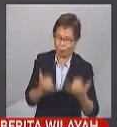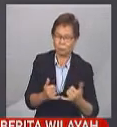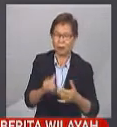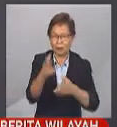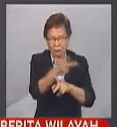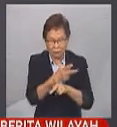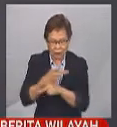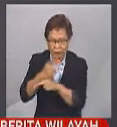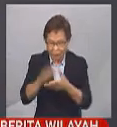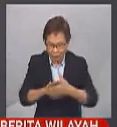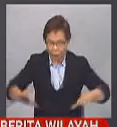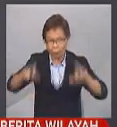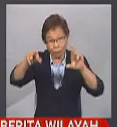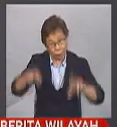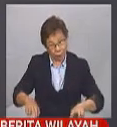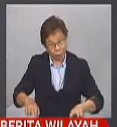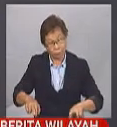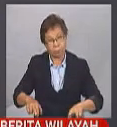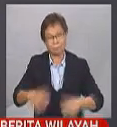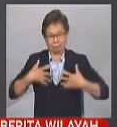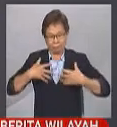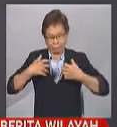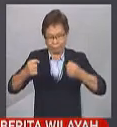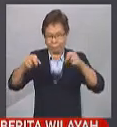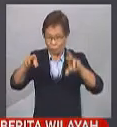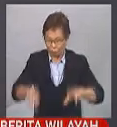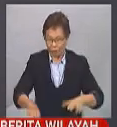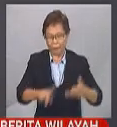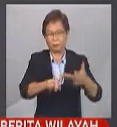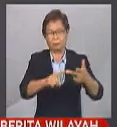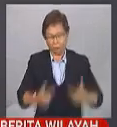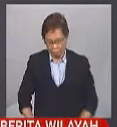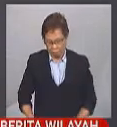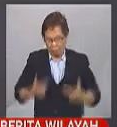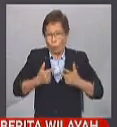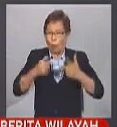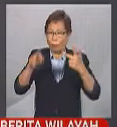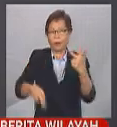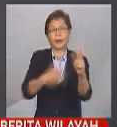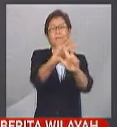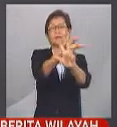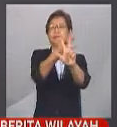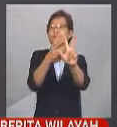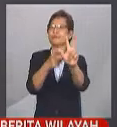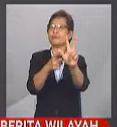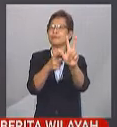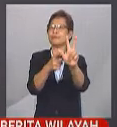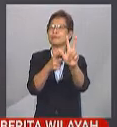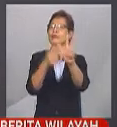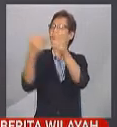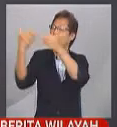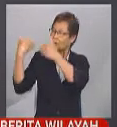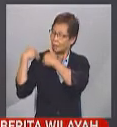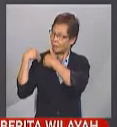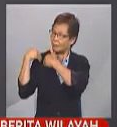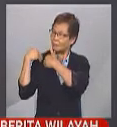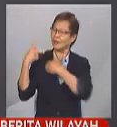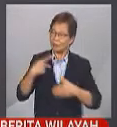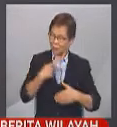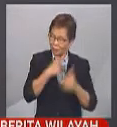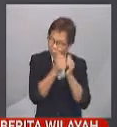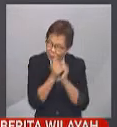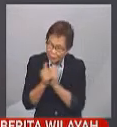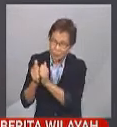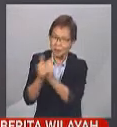keselamatan rakyat kesehatan rakyat Danau rakyat adalah tanggung jawab kita bersama yang